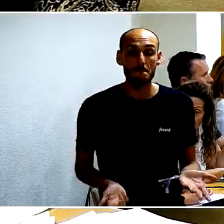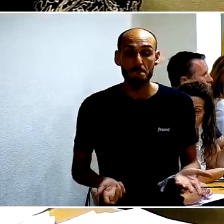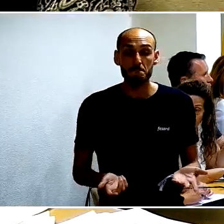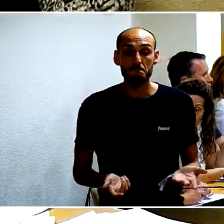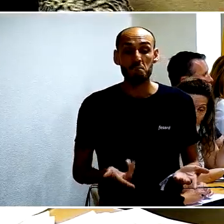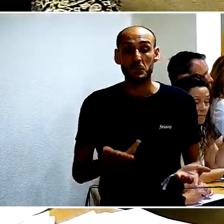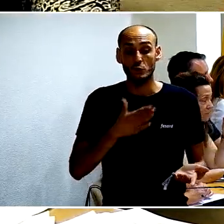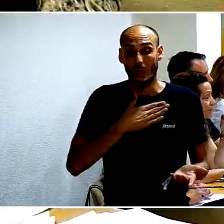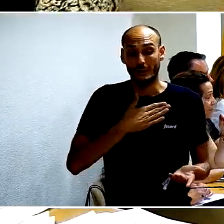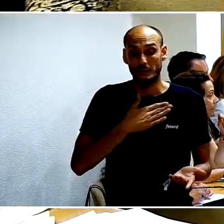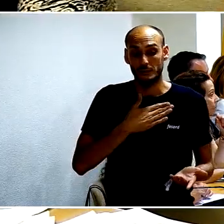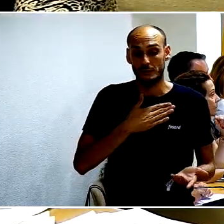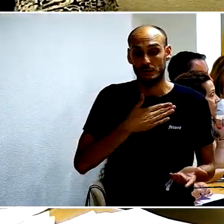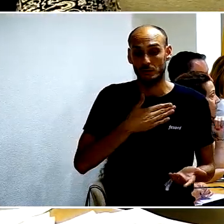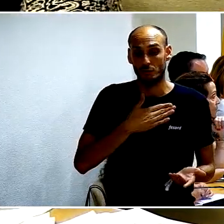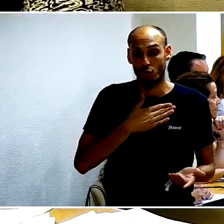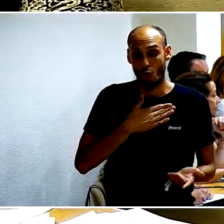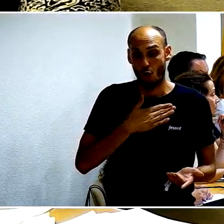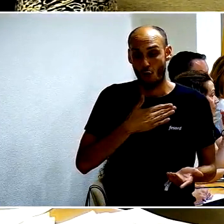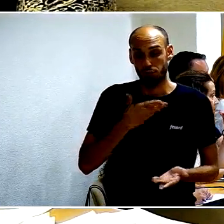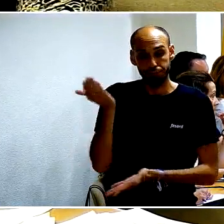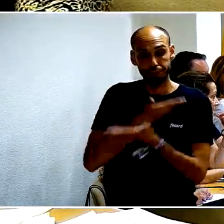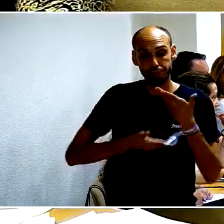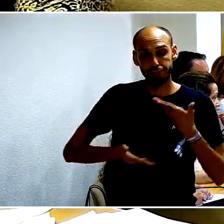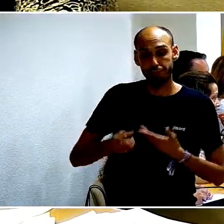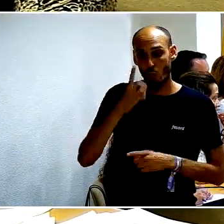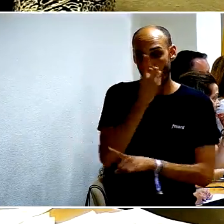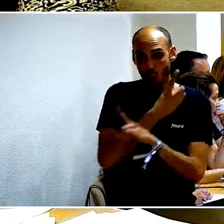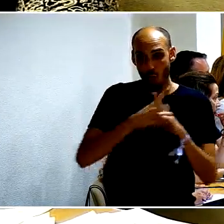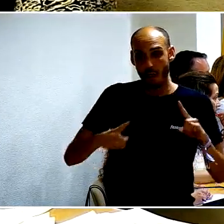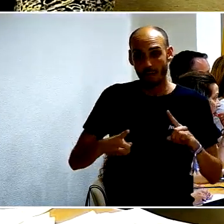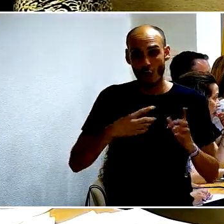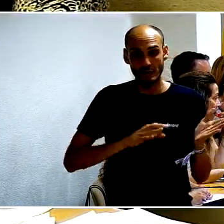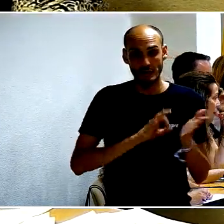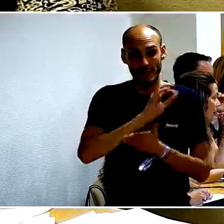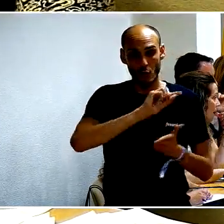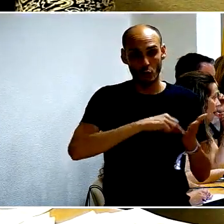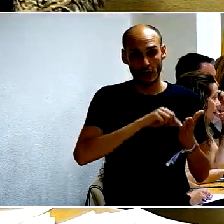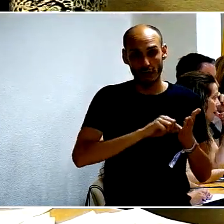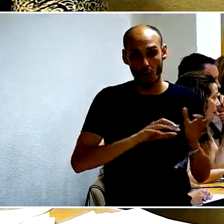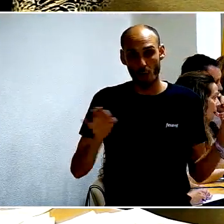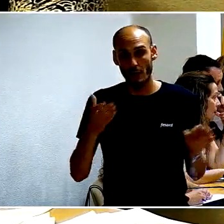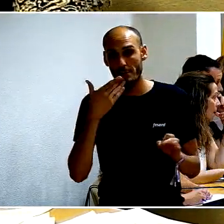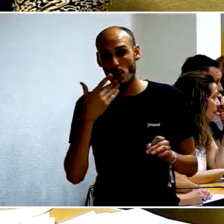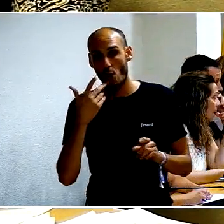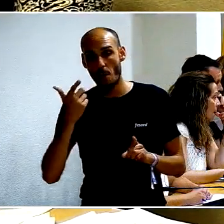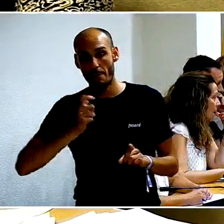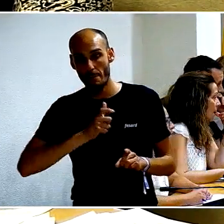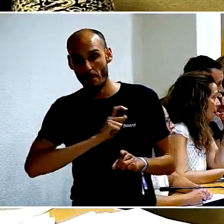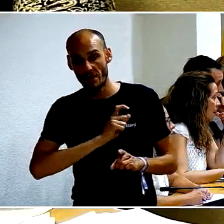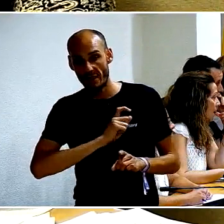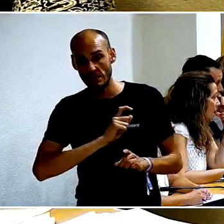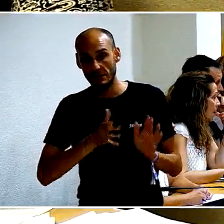problema, l'intercanvi de mails durant un any i mig entre el servei de contratació i jo mateixa amb el cap de la policia, que mai va acabar de fer el